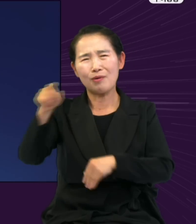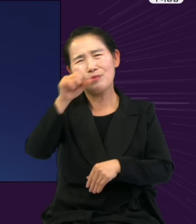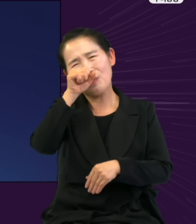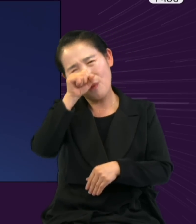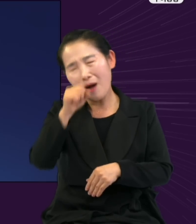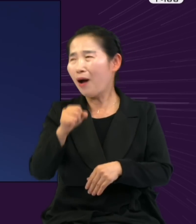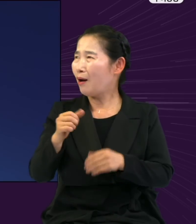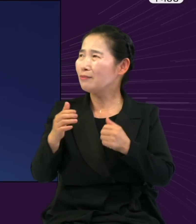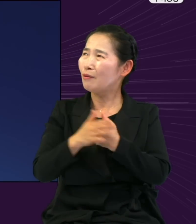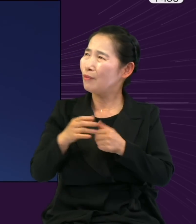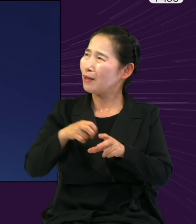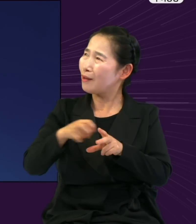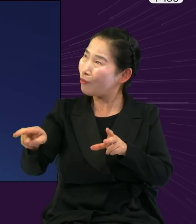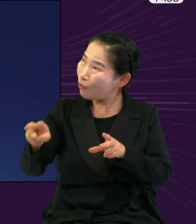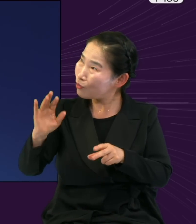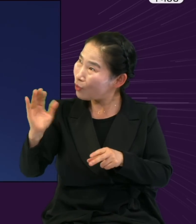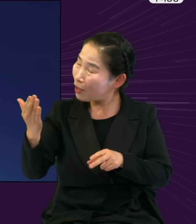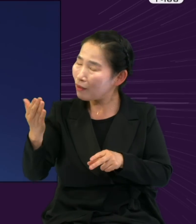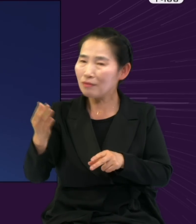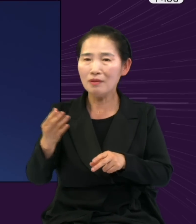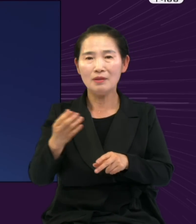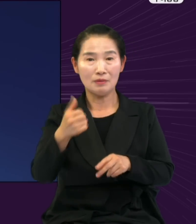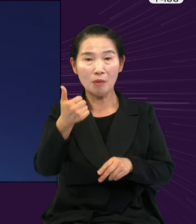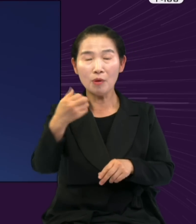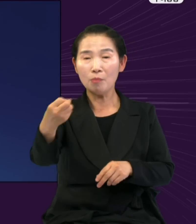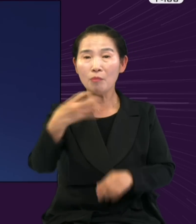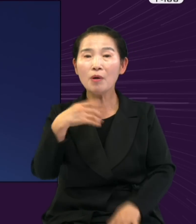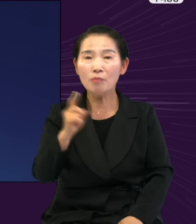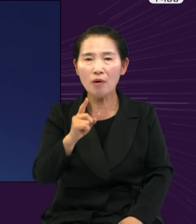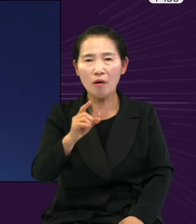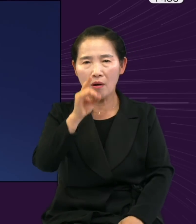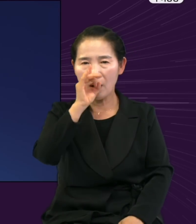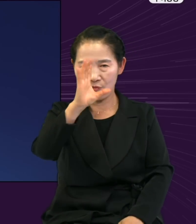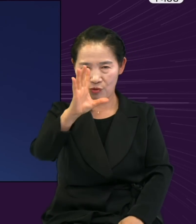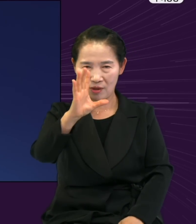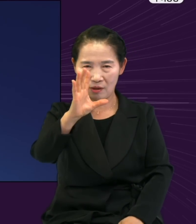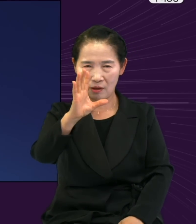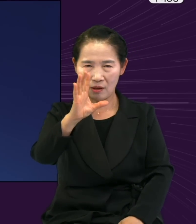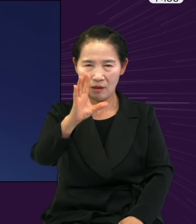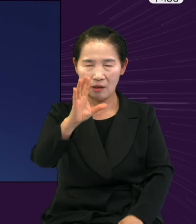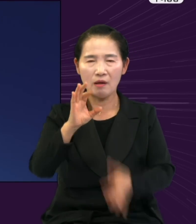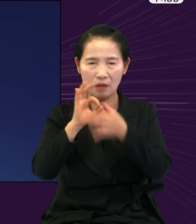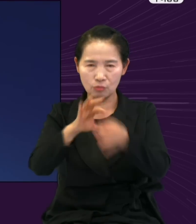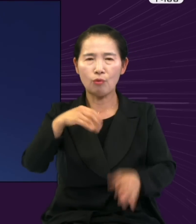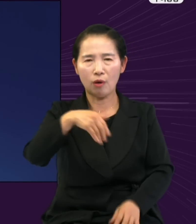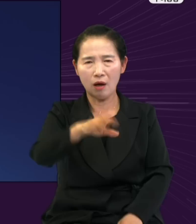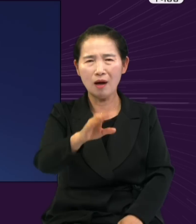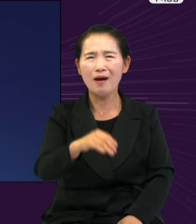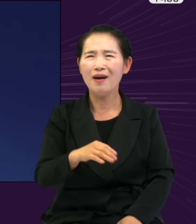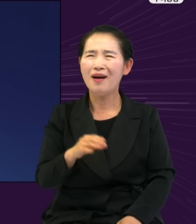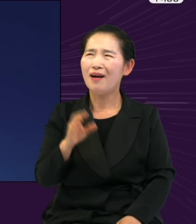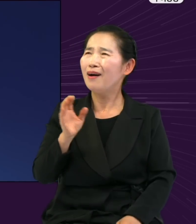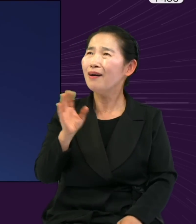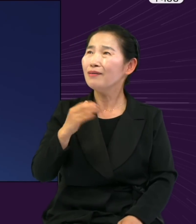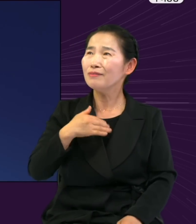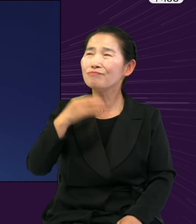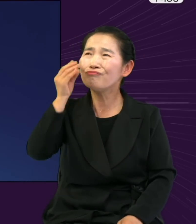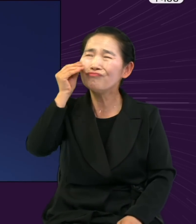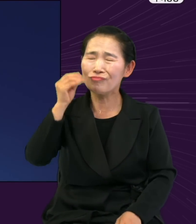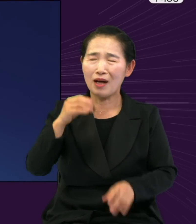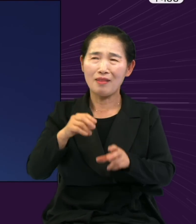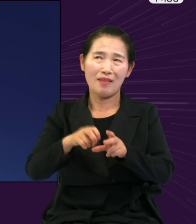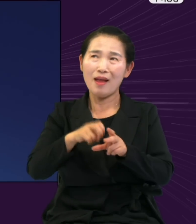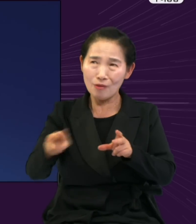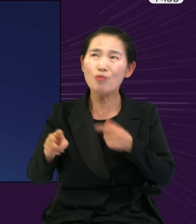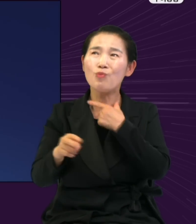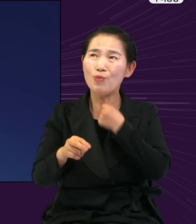그랬더니 안 된다고 가라는 거예요. 그리고 제가 한 번 더 물었죠. 나 정말 내리고 싶어. 다음에는 나도